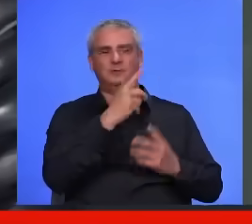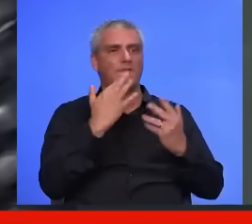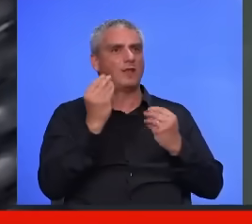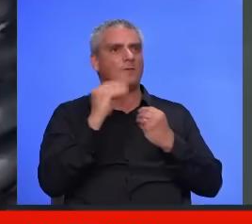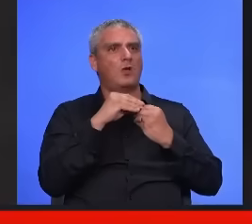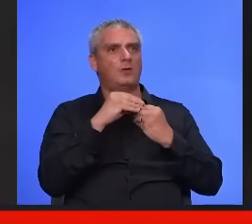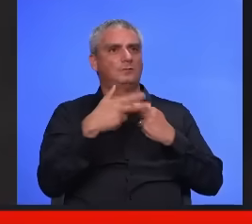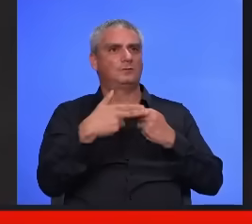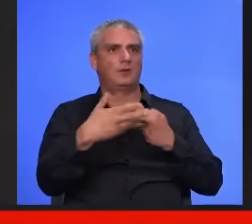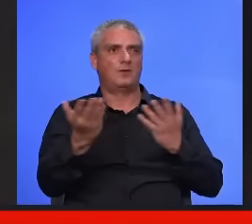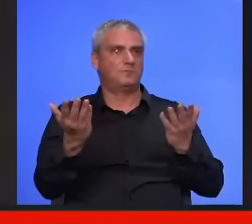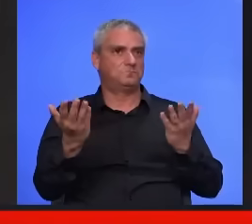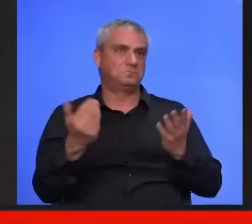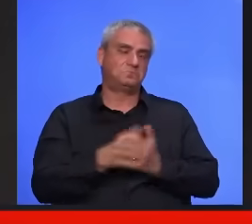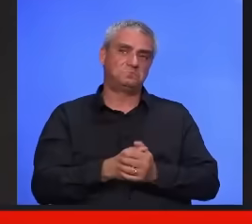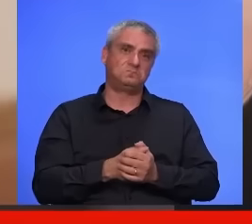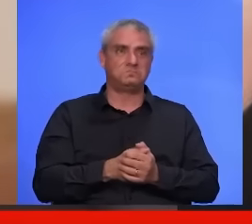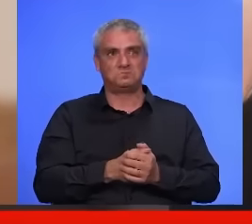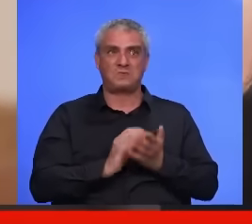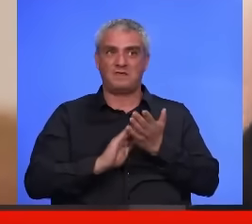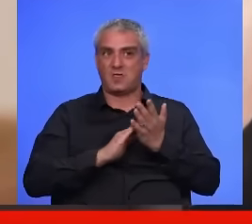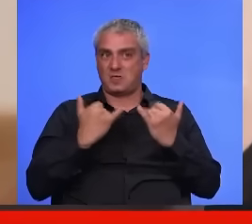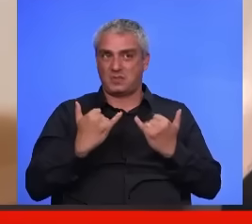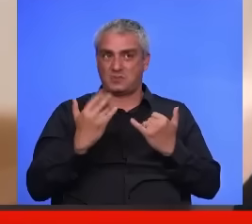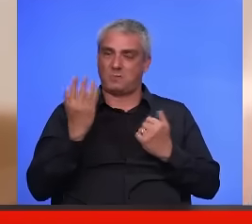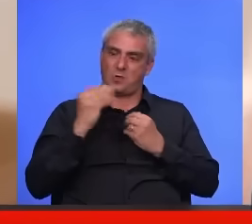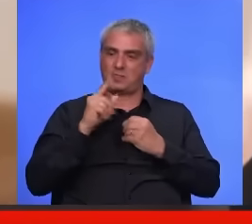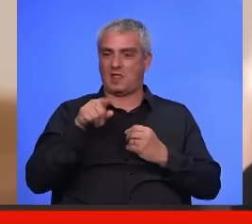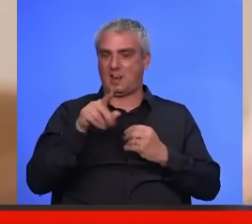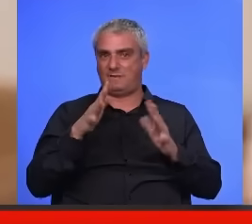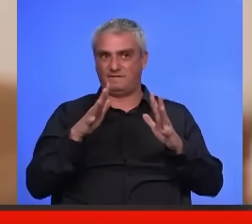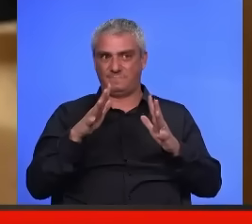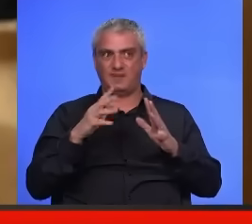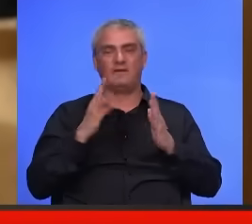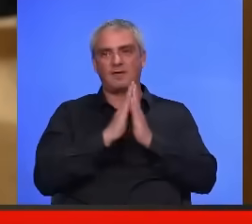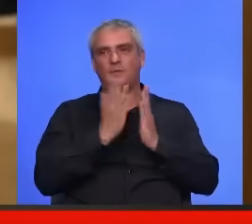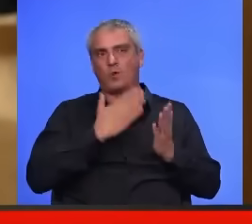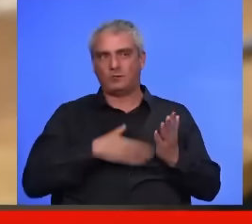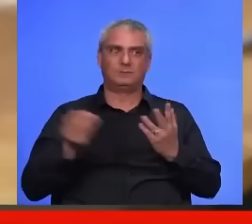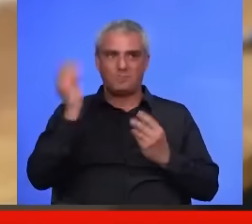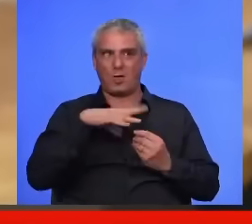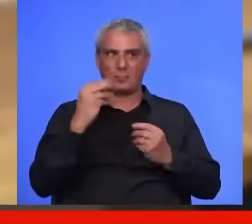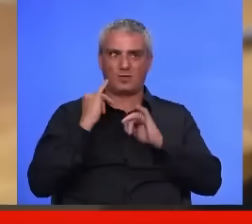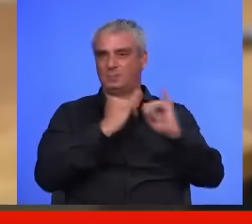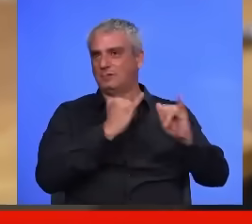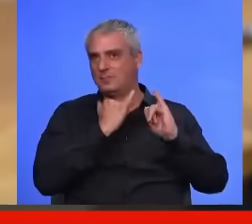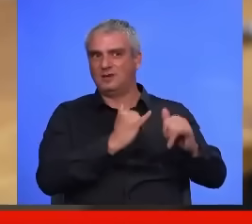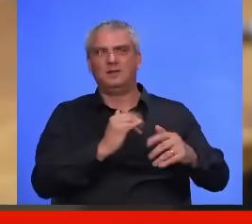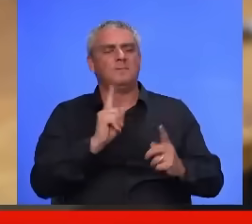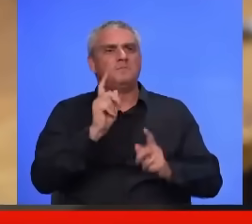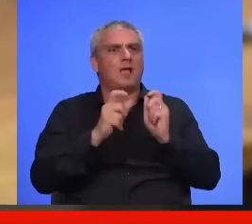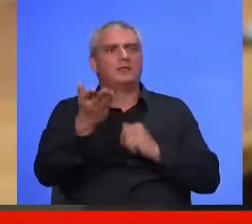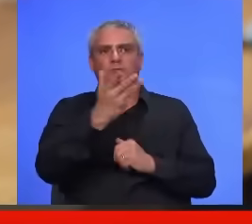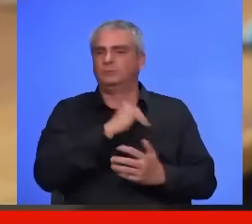בקנה אה לפחות היום עוד 1000 והביקוש ממשיך מי אנשים האלה